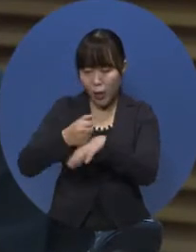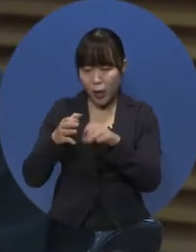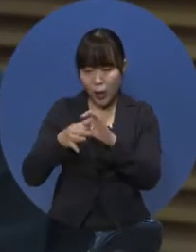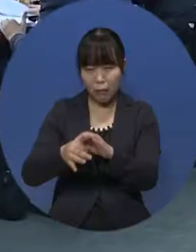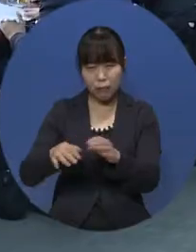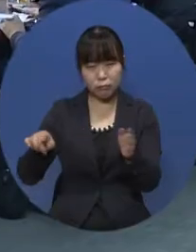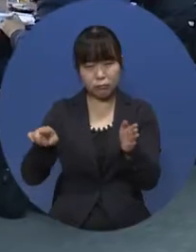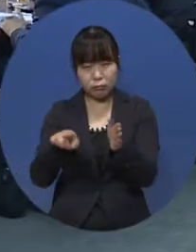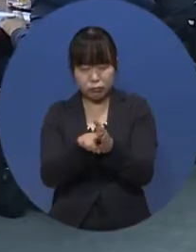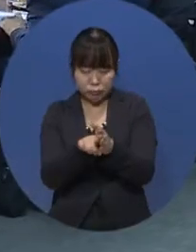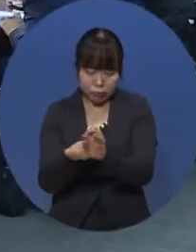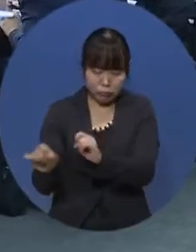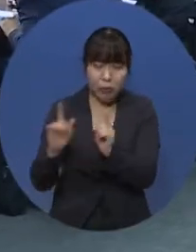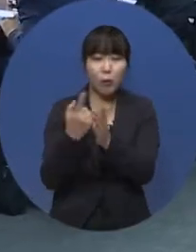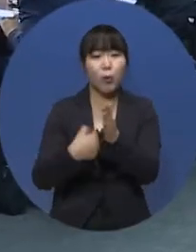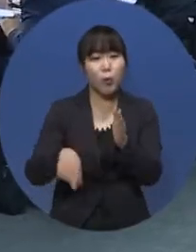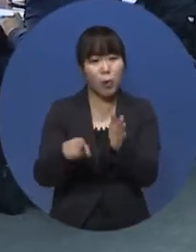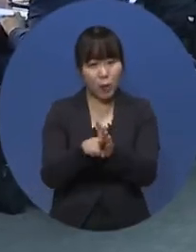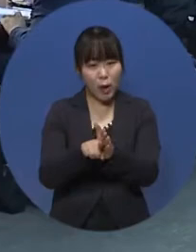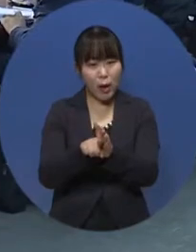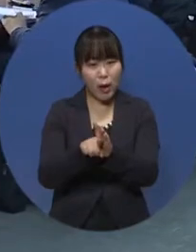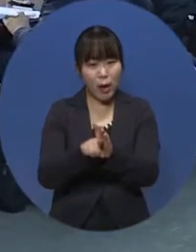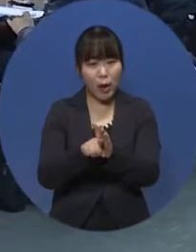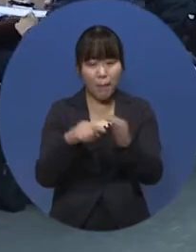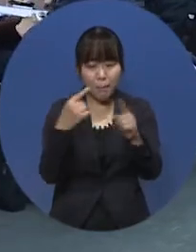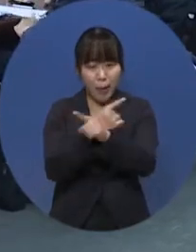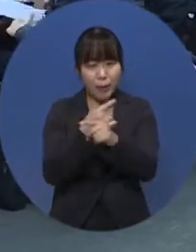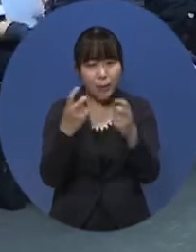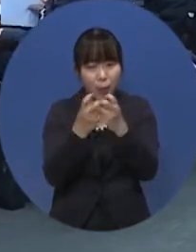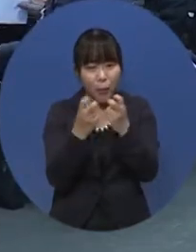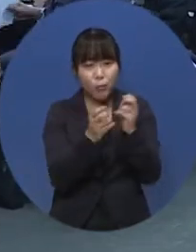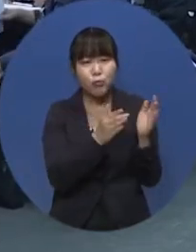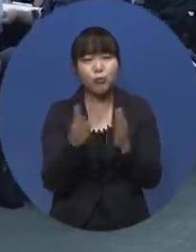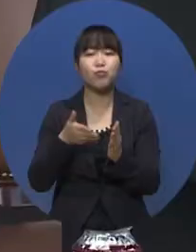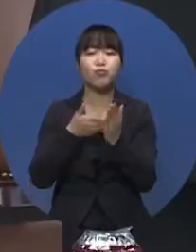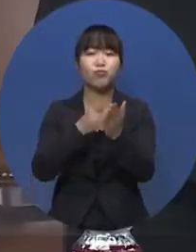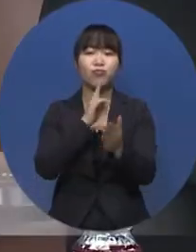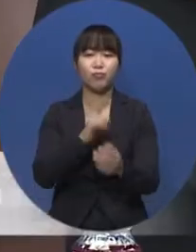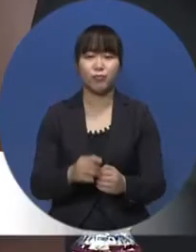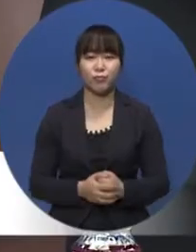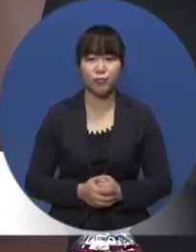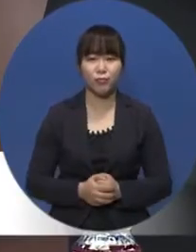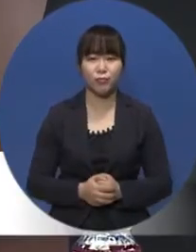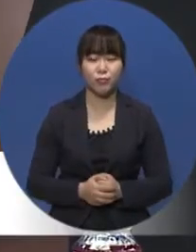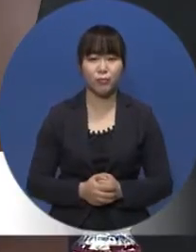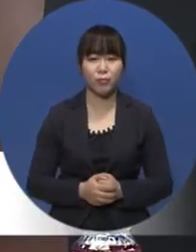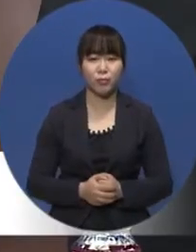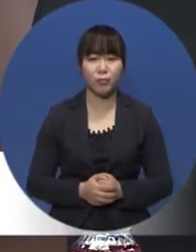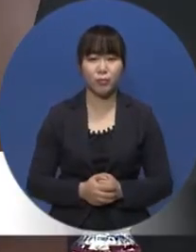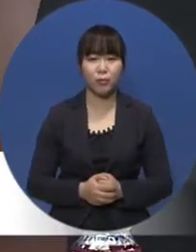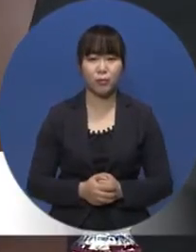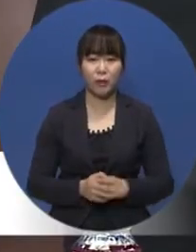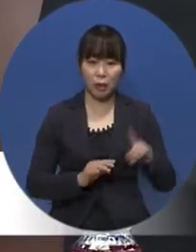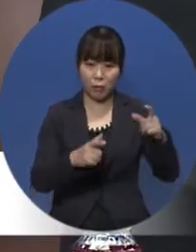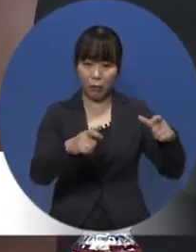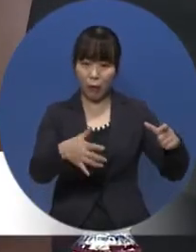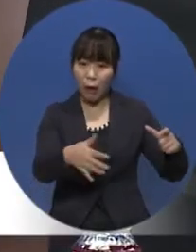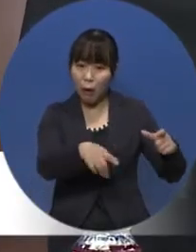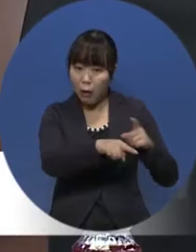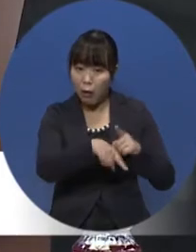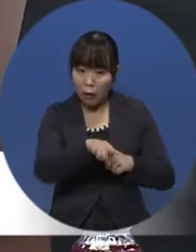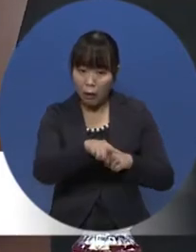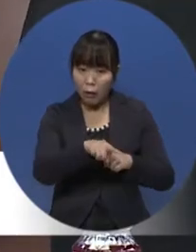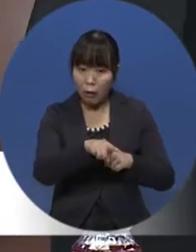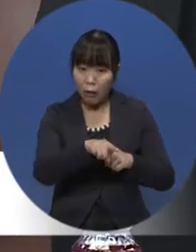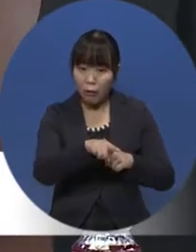신뢰를 회복하기 위한 개선책을 마련할 것을 강조했습니다. 이런 과정에서 아무도 나타나지 않으니 우리가 시계수를 좀